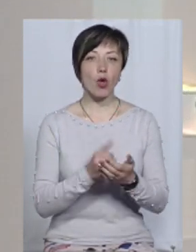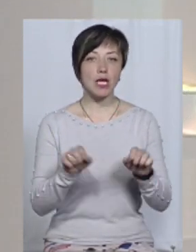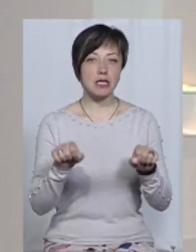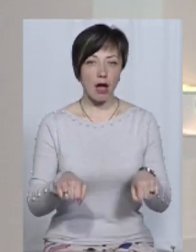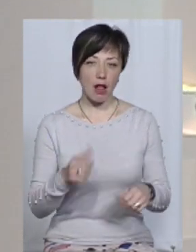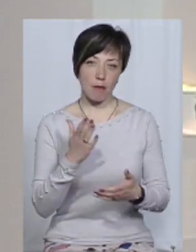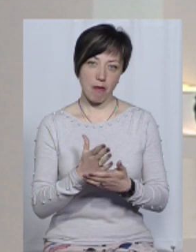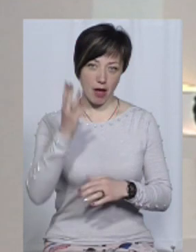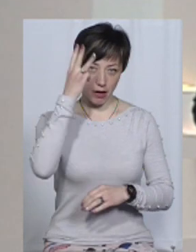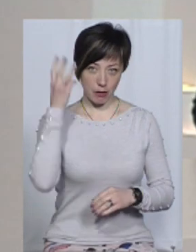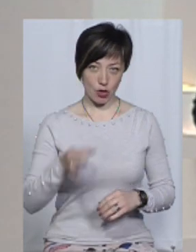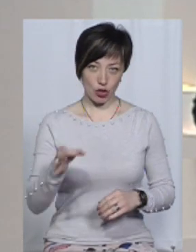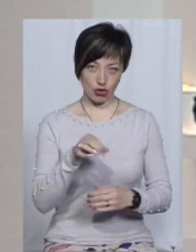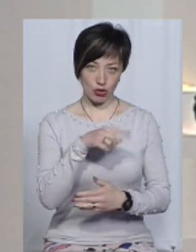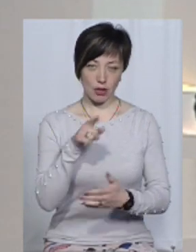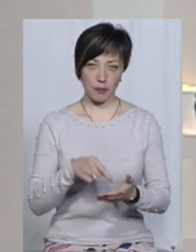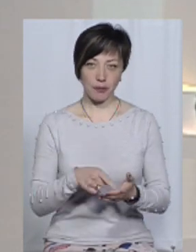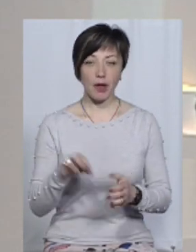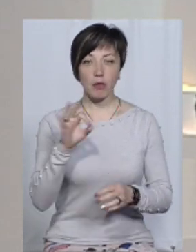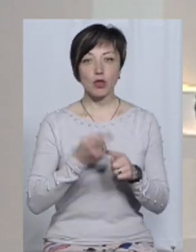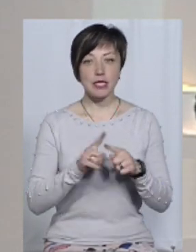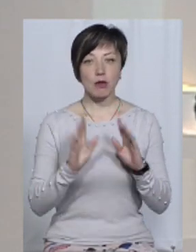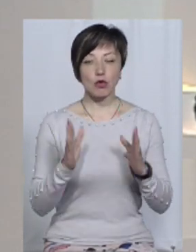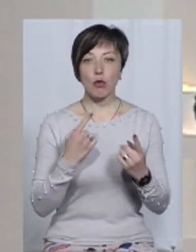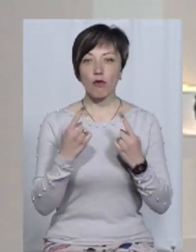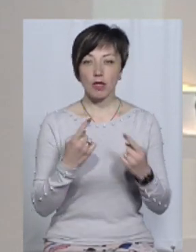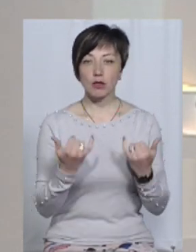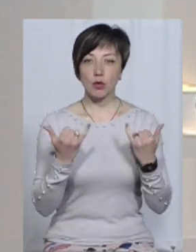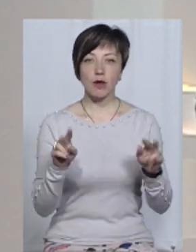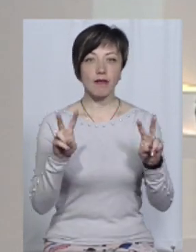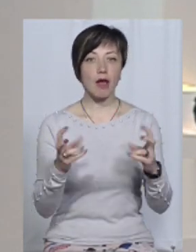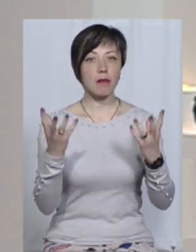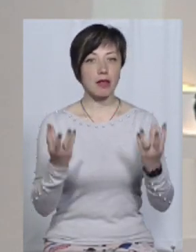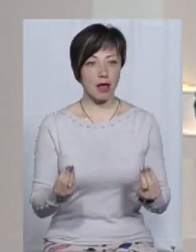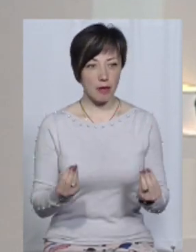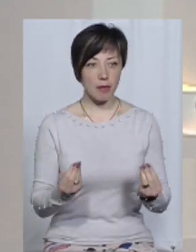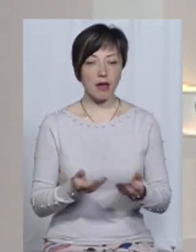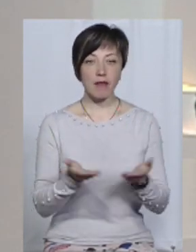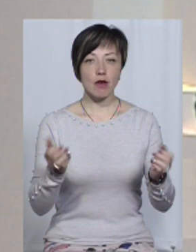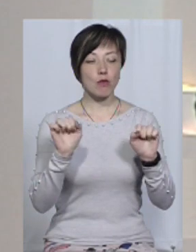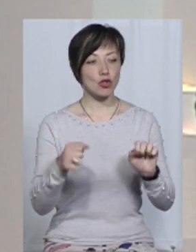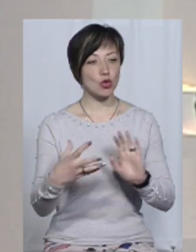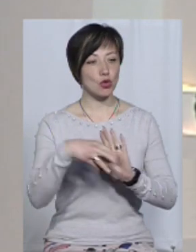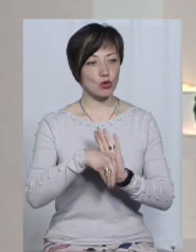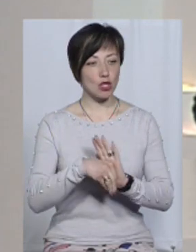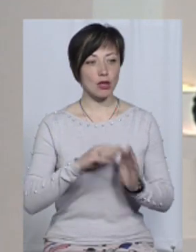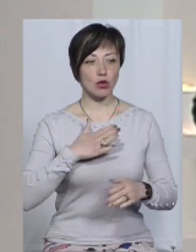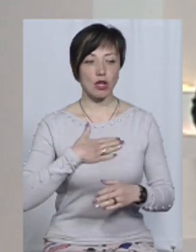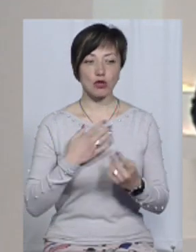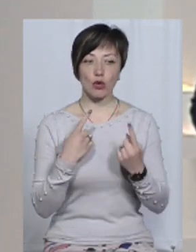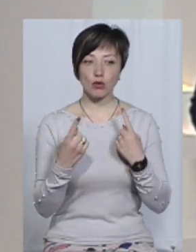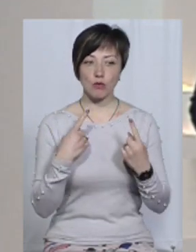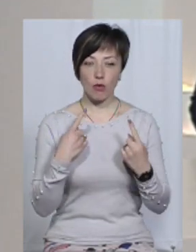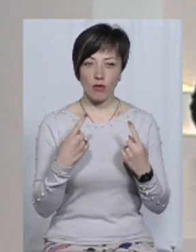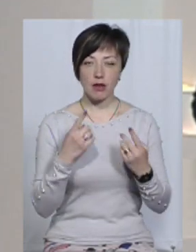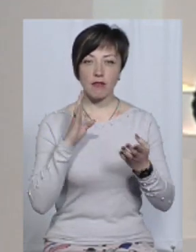потенціал має Хмельниччина? Про це будемо говорити сьогодні у темі дня. Ви можете долучатися до нашої